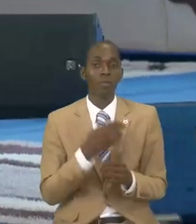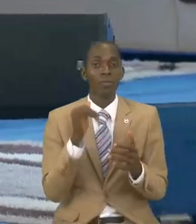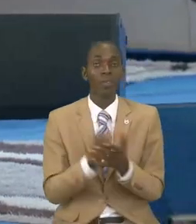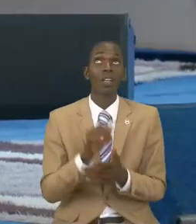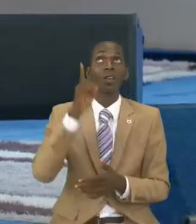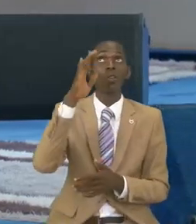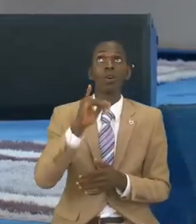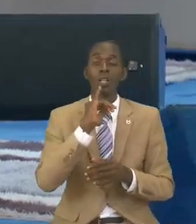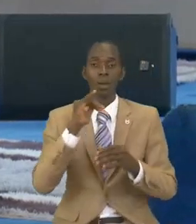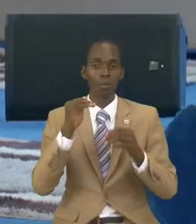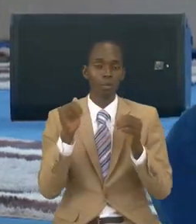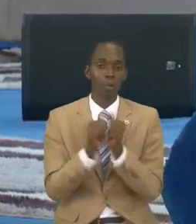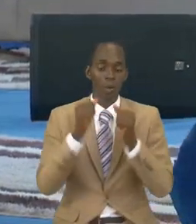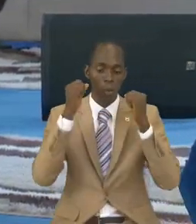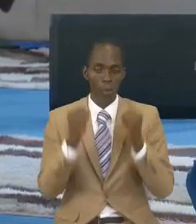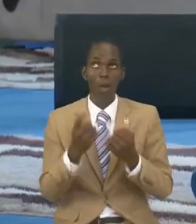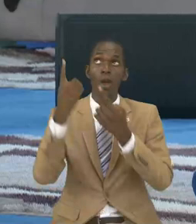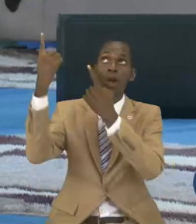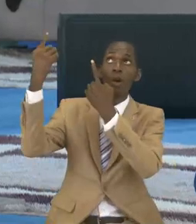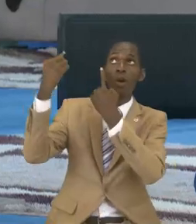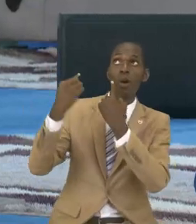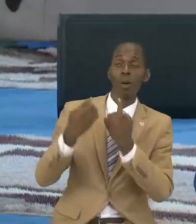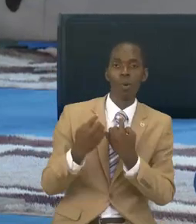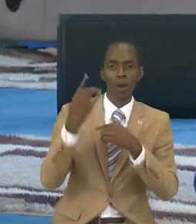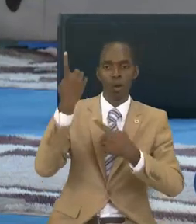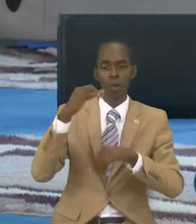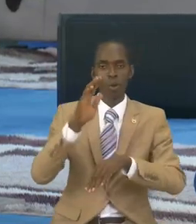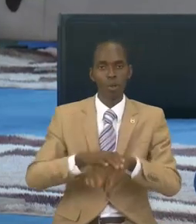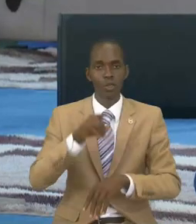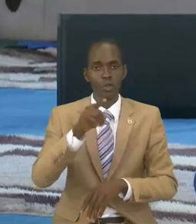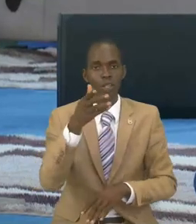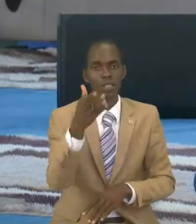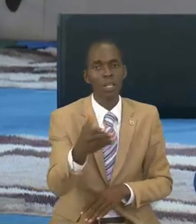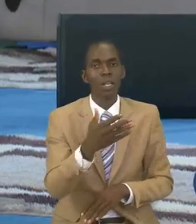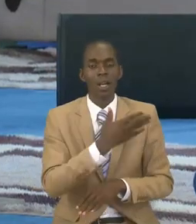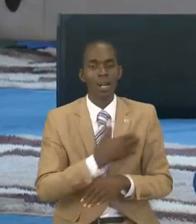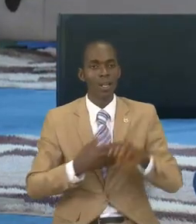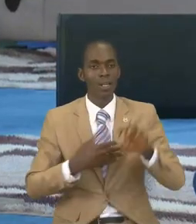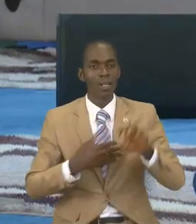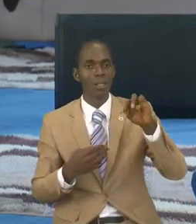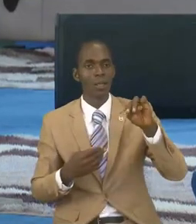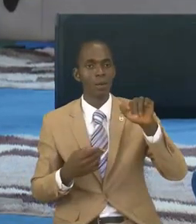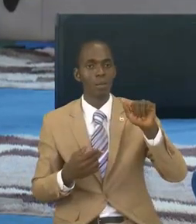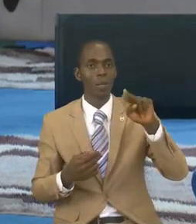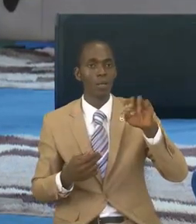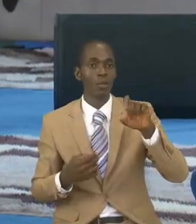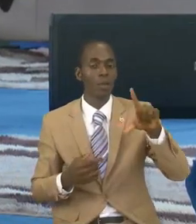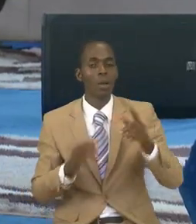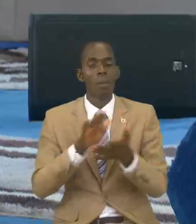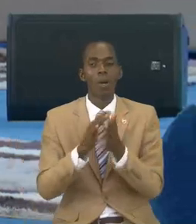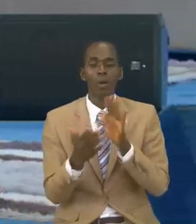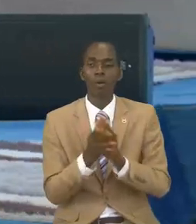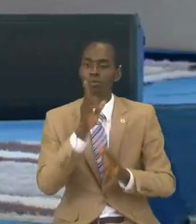Dieu dans sa puissance venant du ciel et il vient sur toi là-bas. Emmanuel